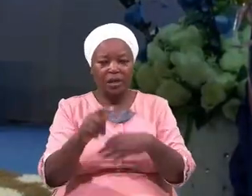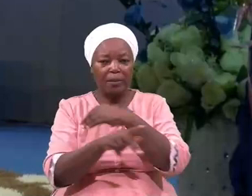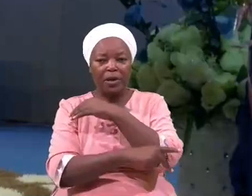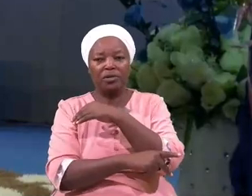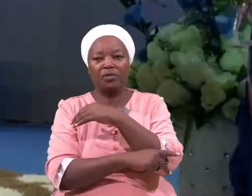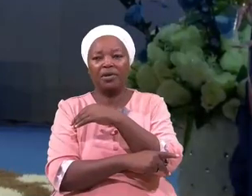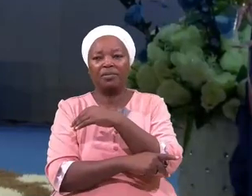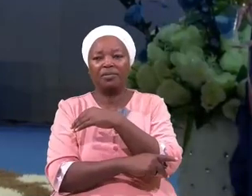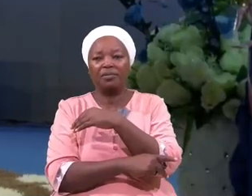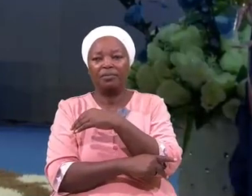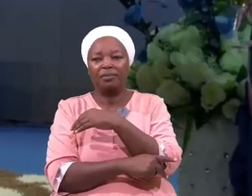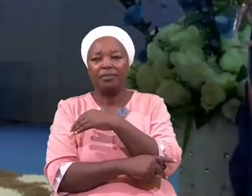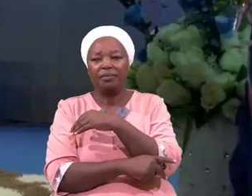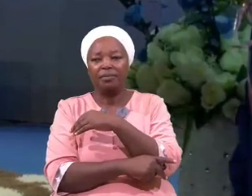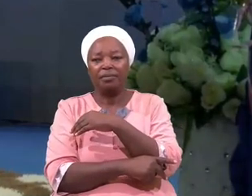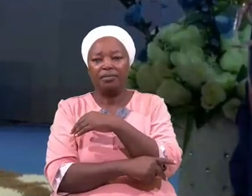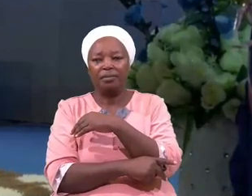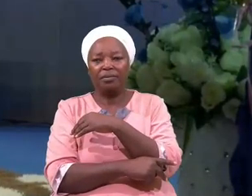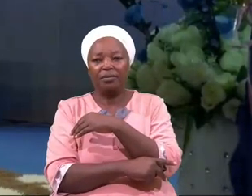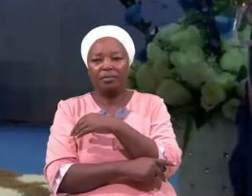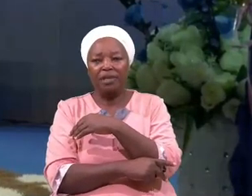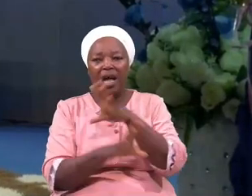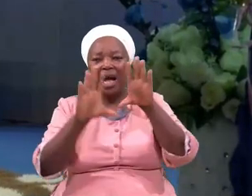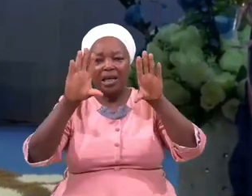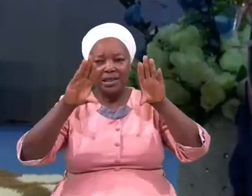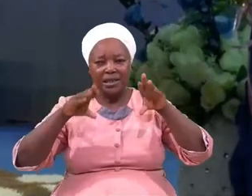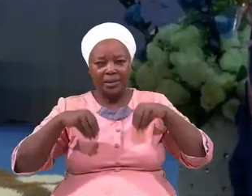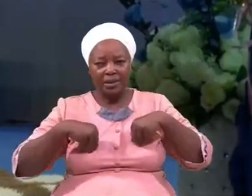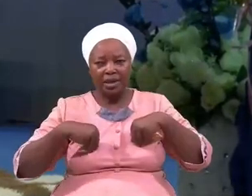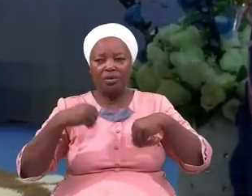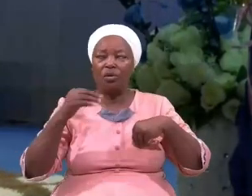la libération par la Pâque.